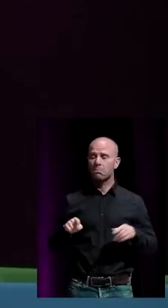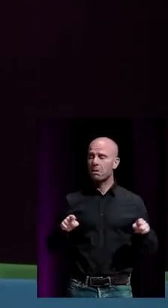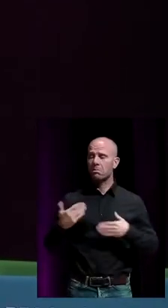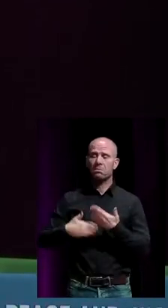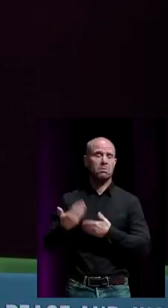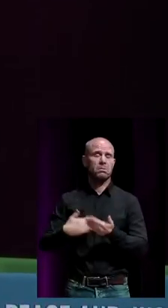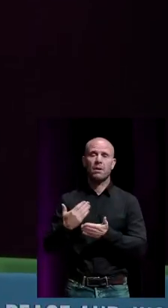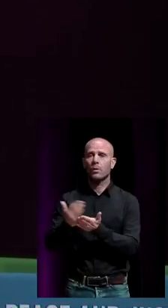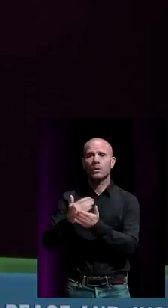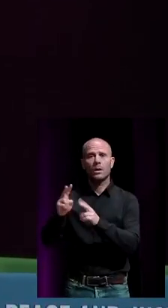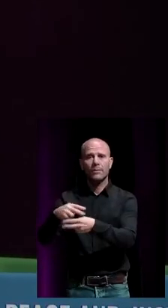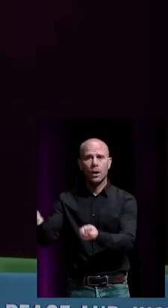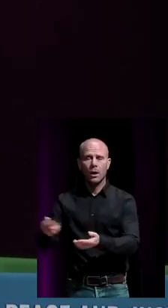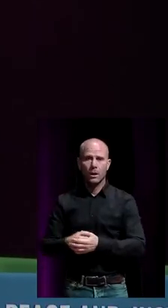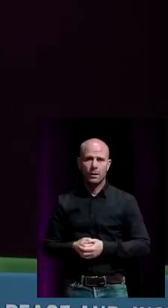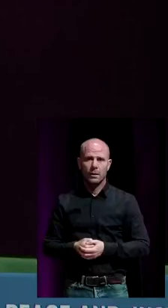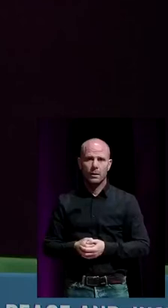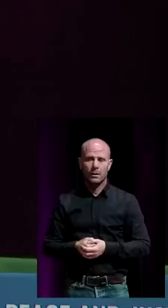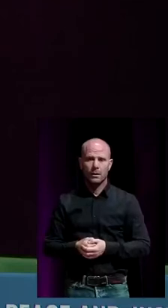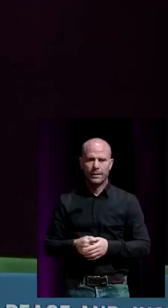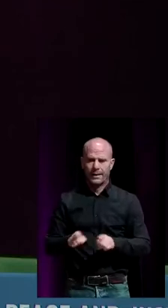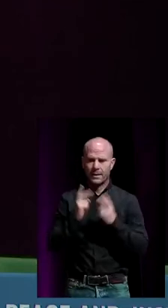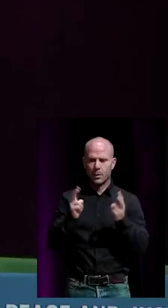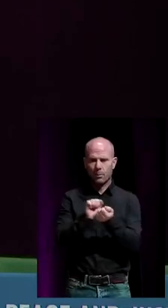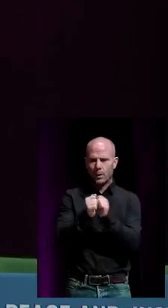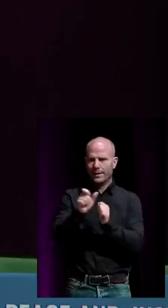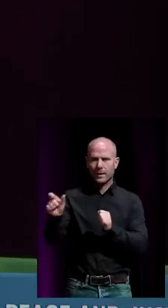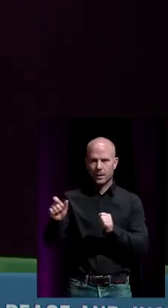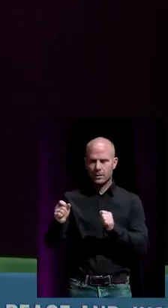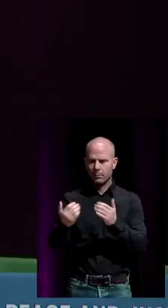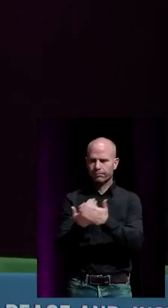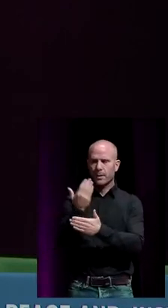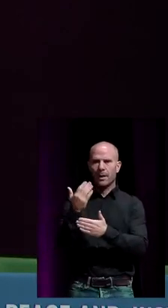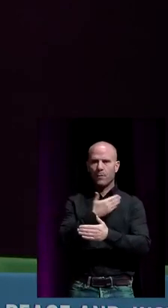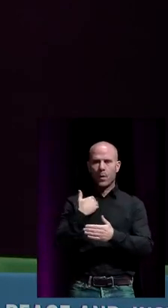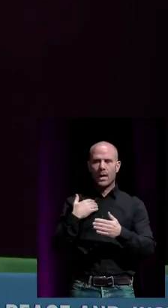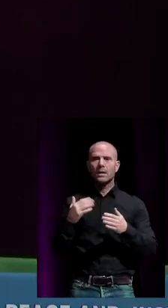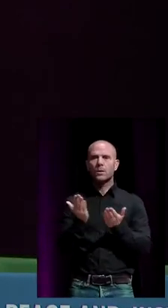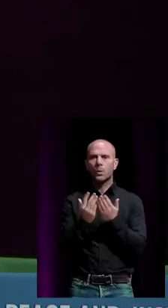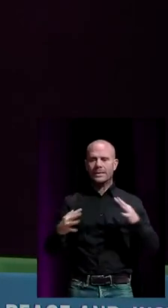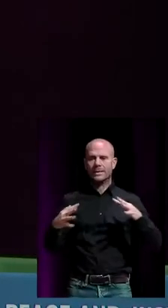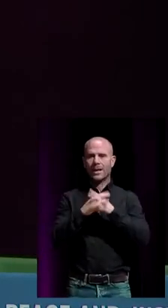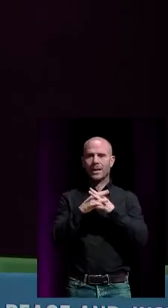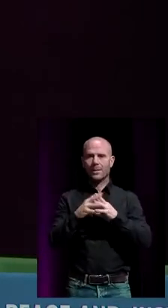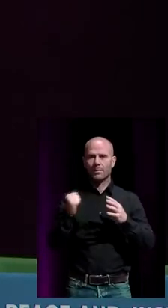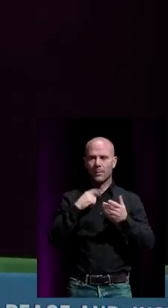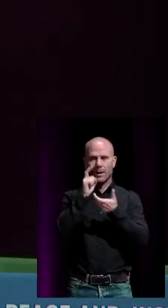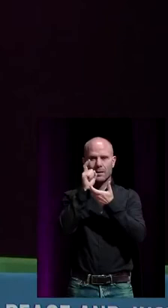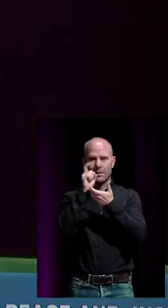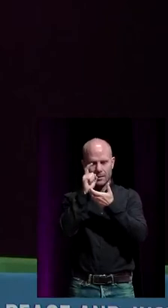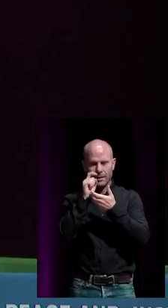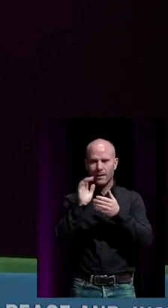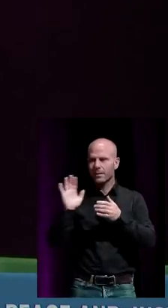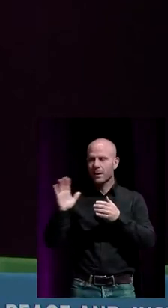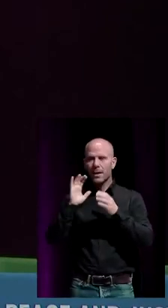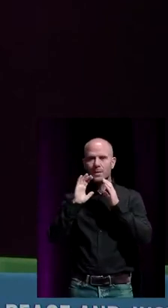fel. Det är nästan som politikerna som dyker upp på våra skolstrejker för att ta lite fina bilder för sina sociala medier